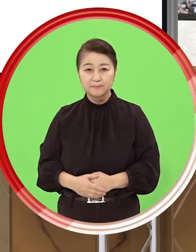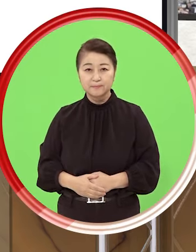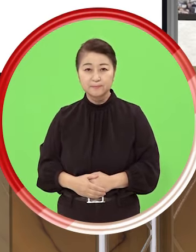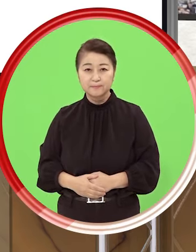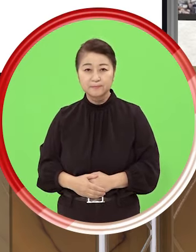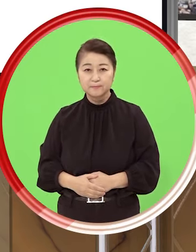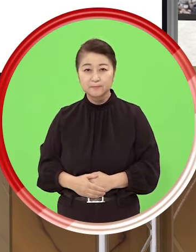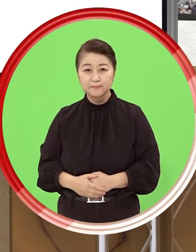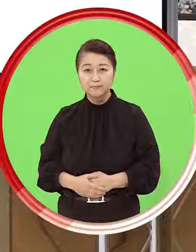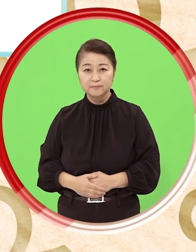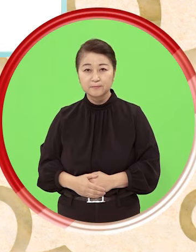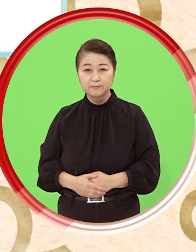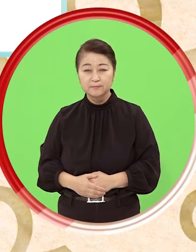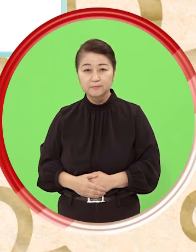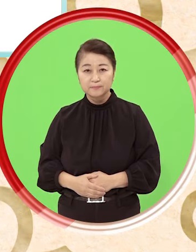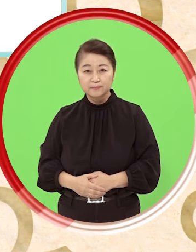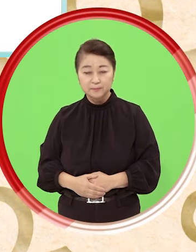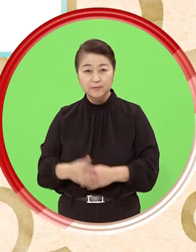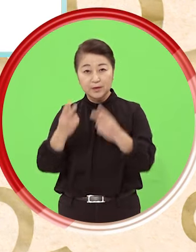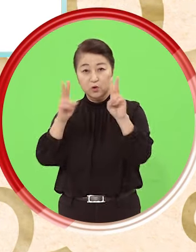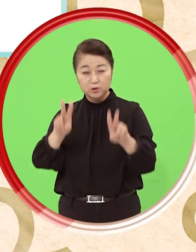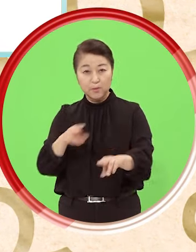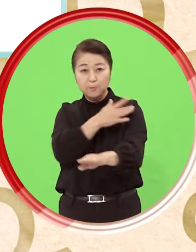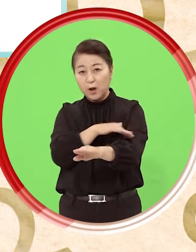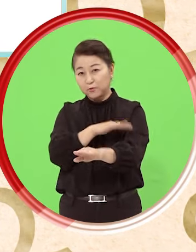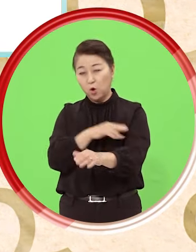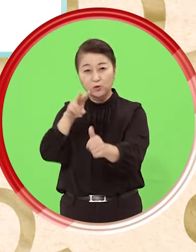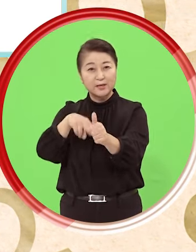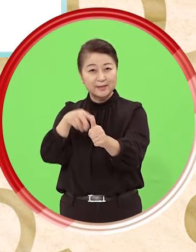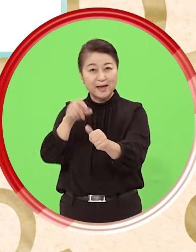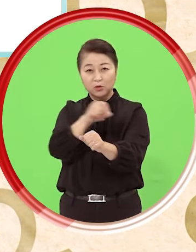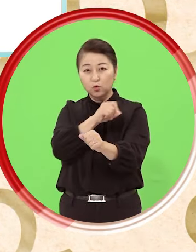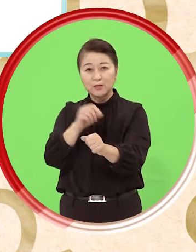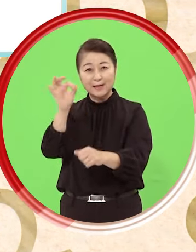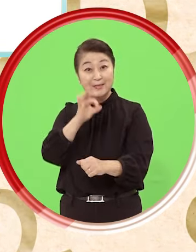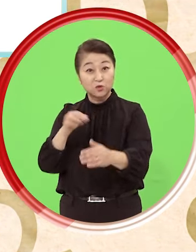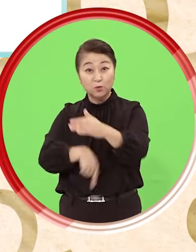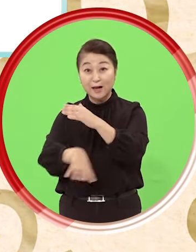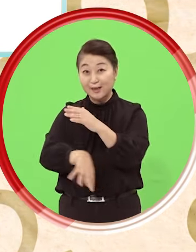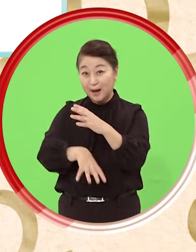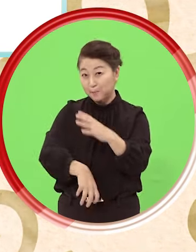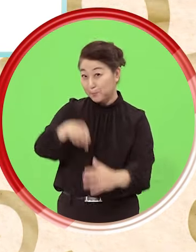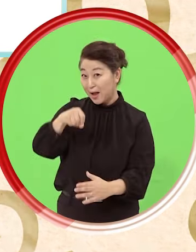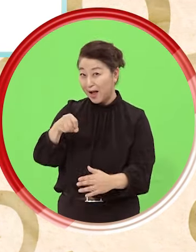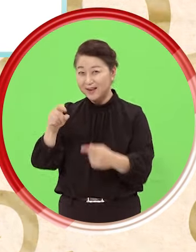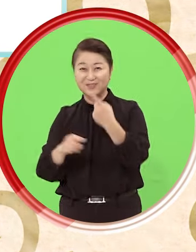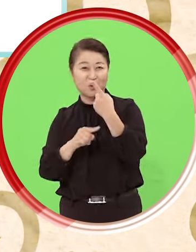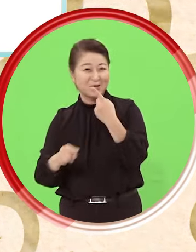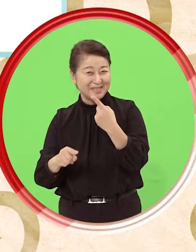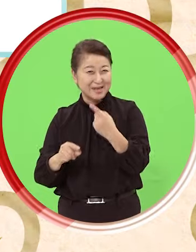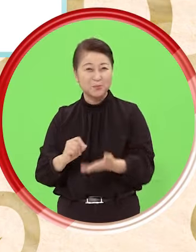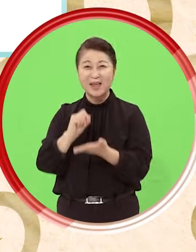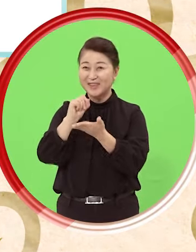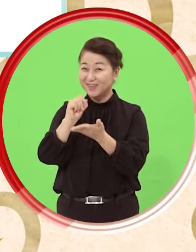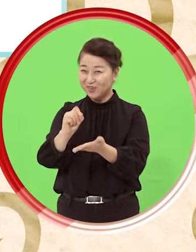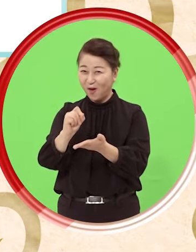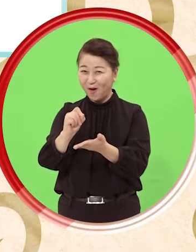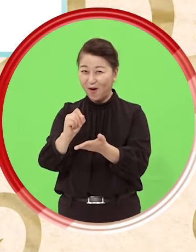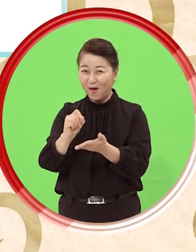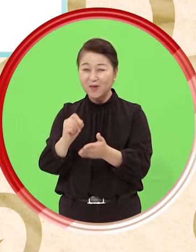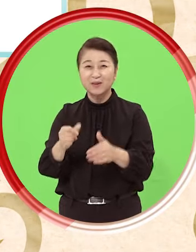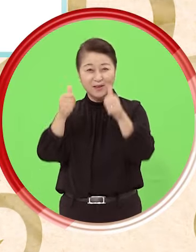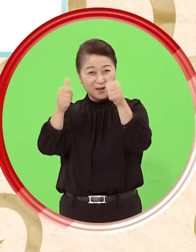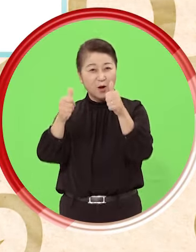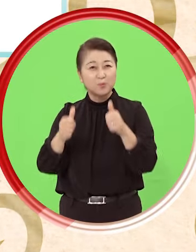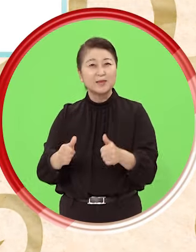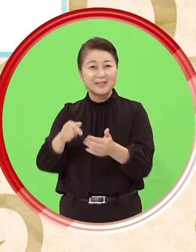いてください。ザ・広島ブランド認定特産品の中からご覧の商品を抽選で1名の方